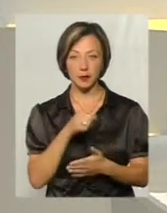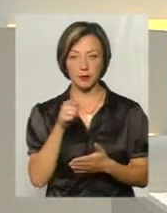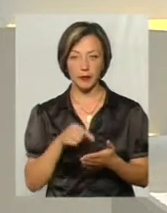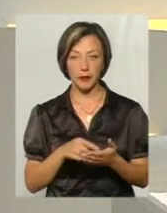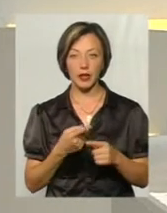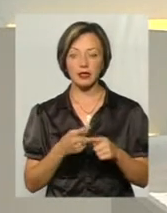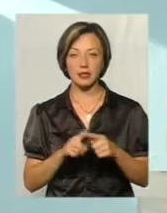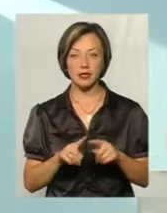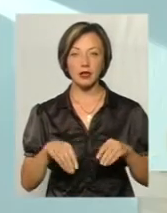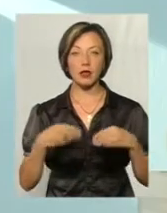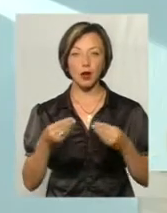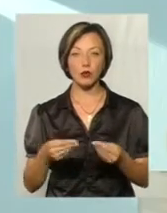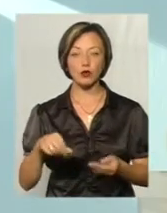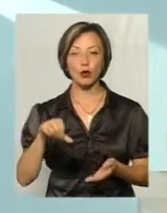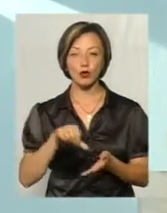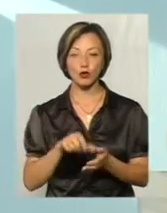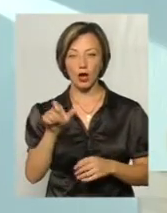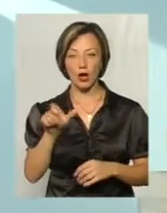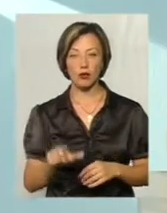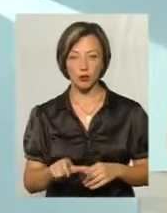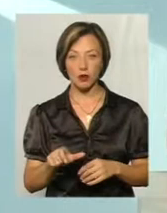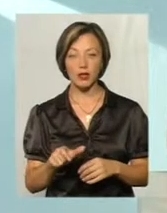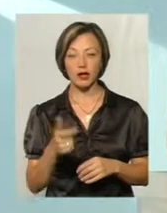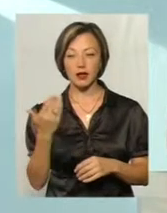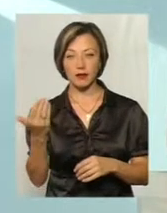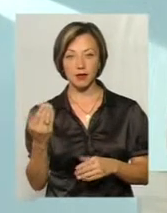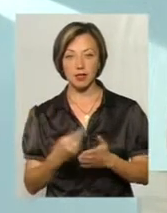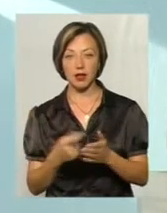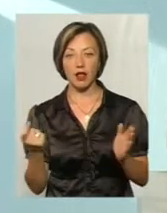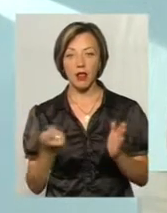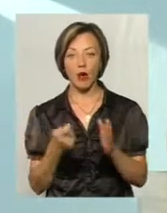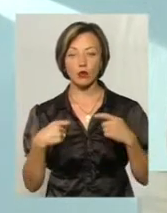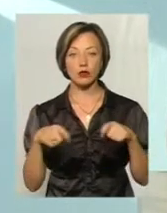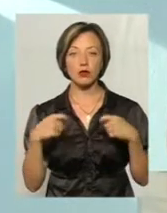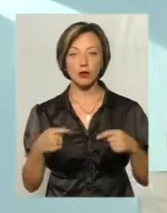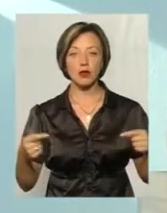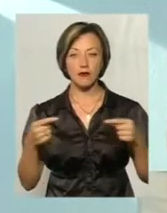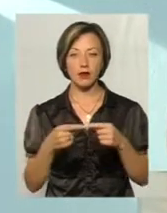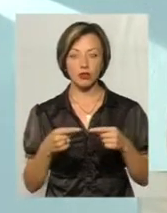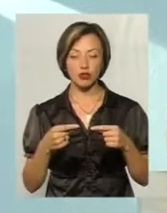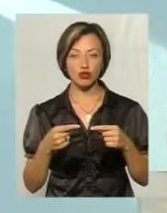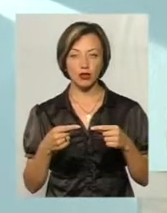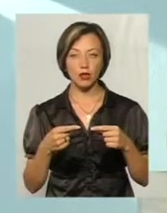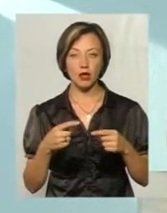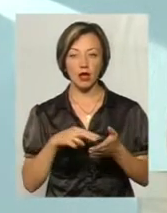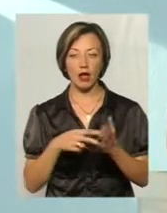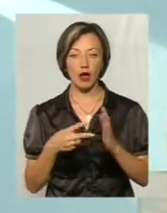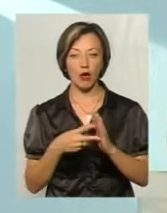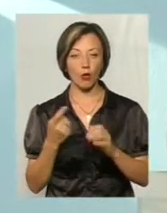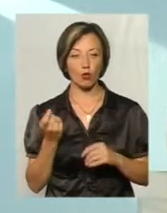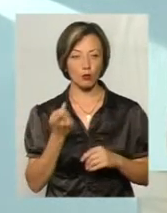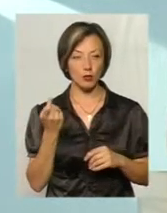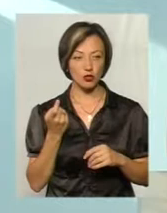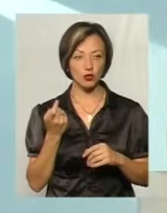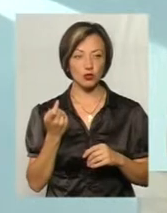ціни надаються учасникам, ціна якого на аукціоні визначена самою економічною, от